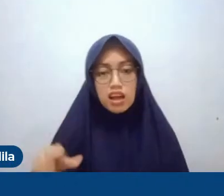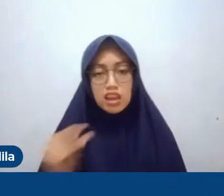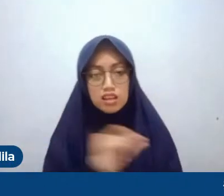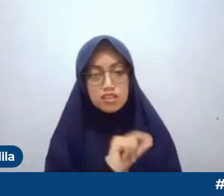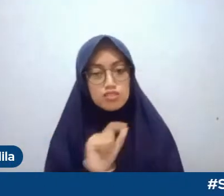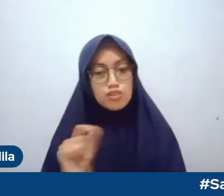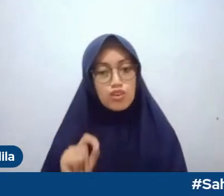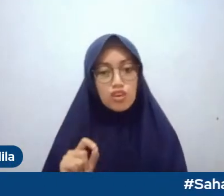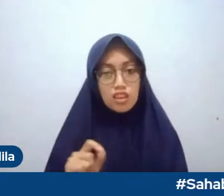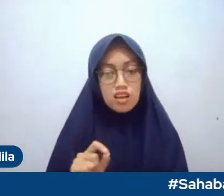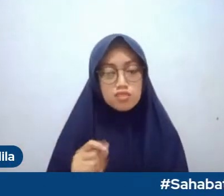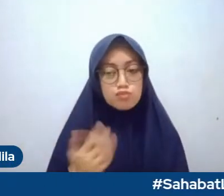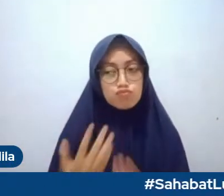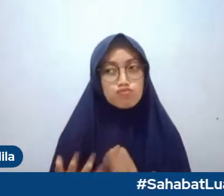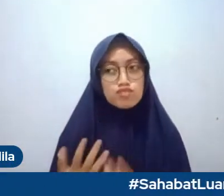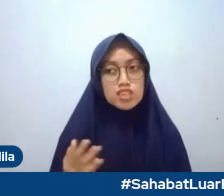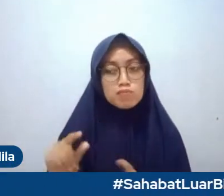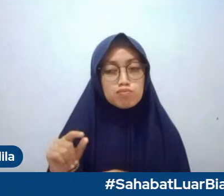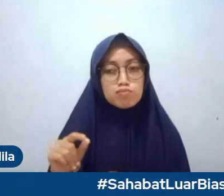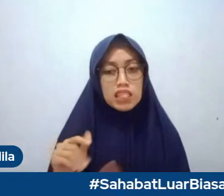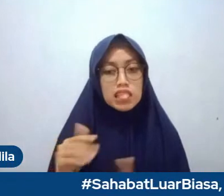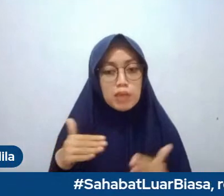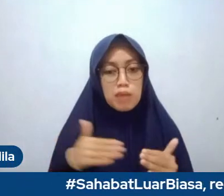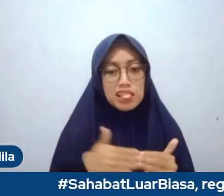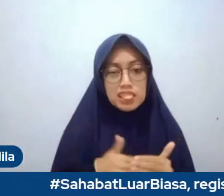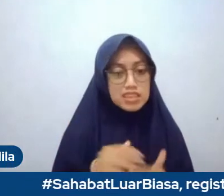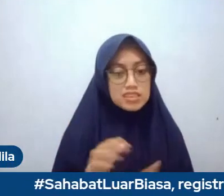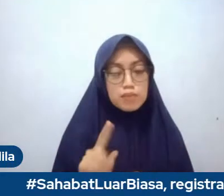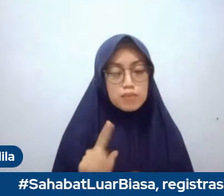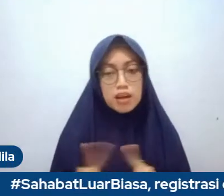tidak full. tapi ini